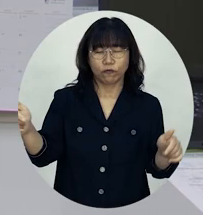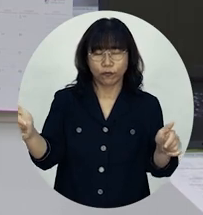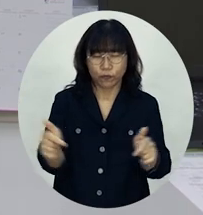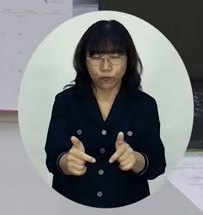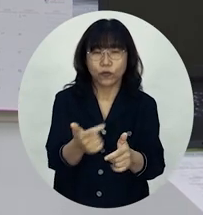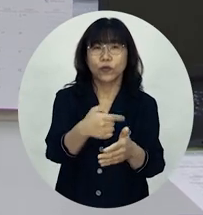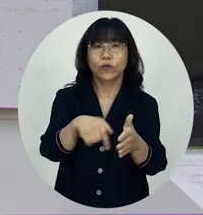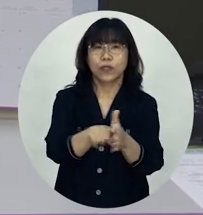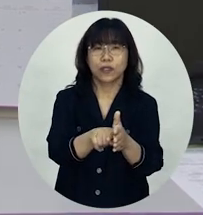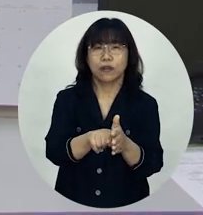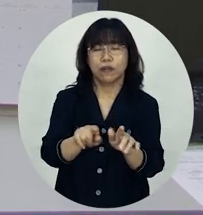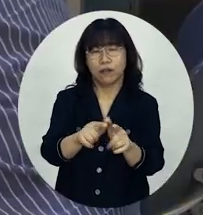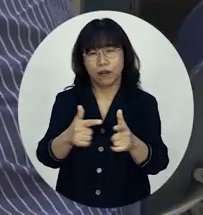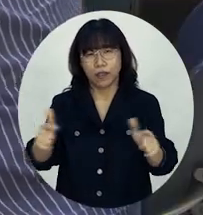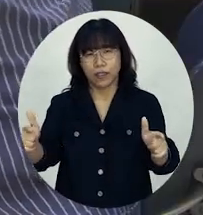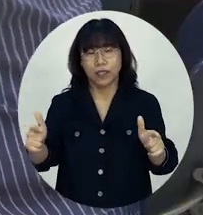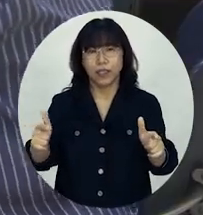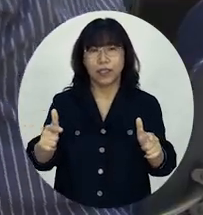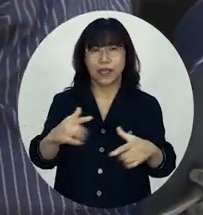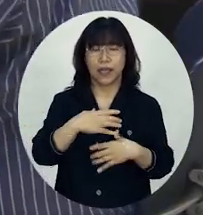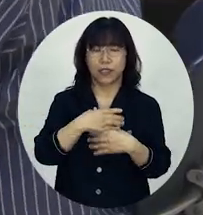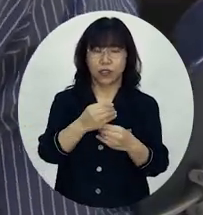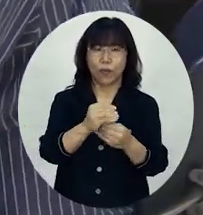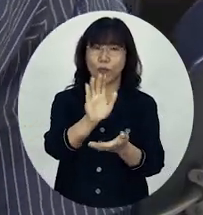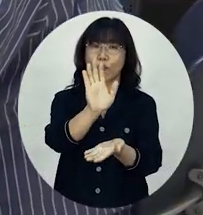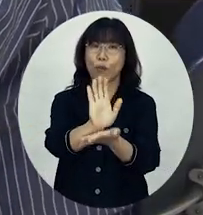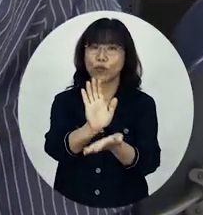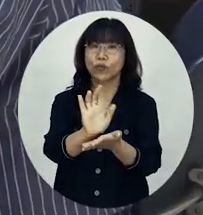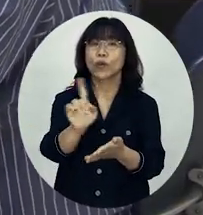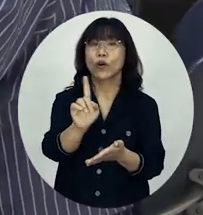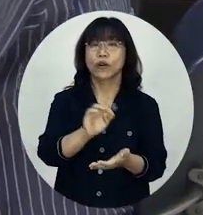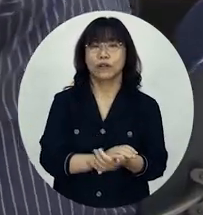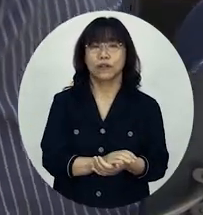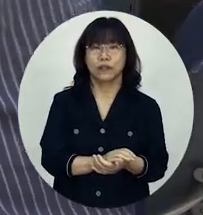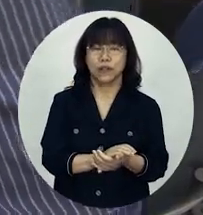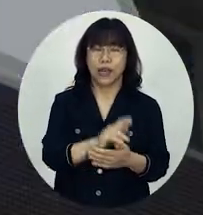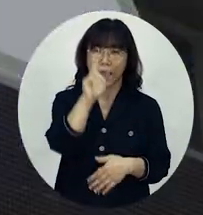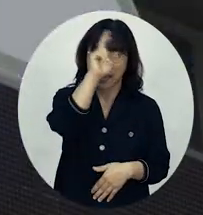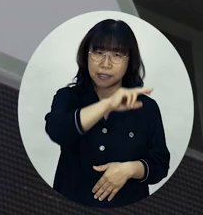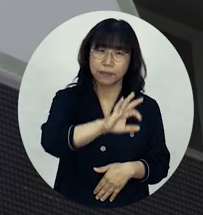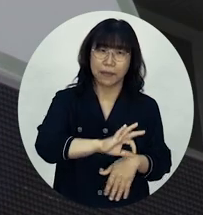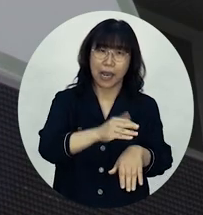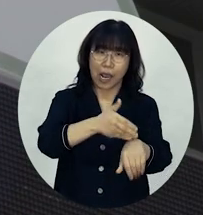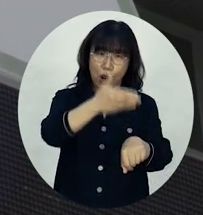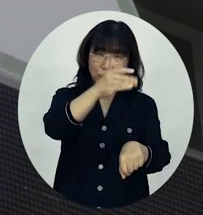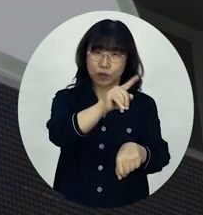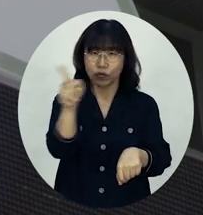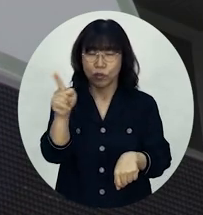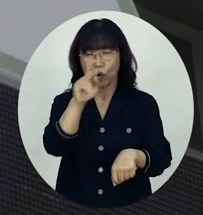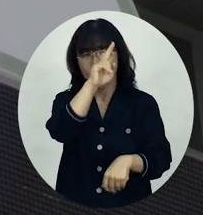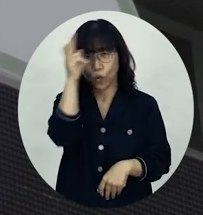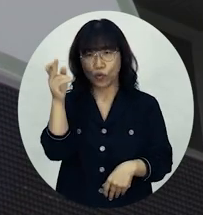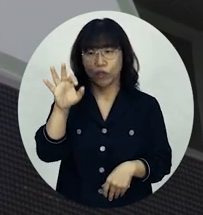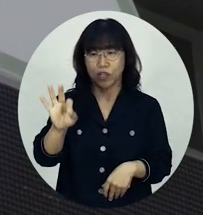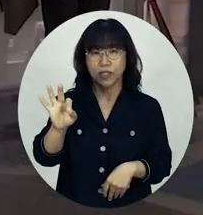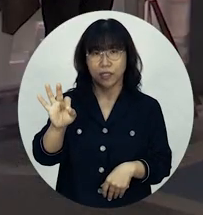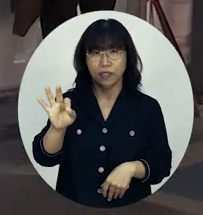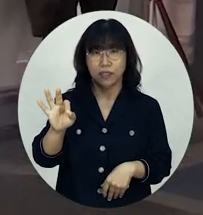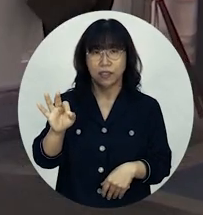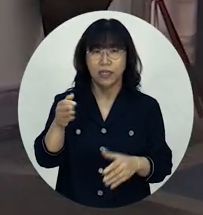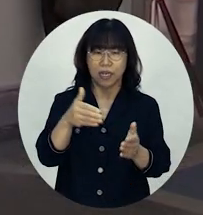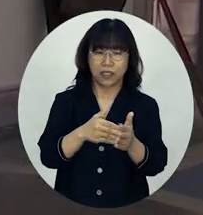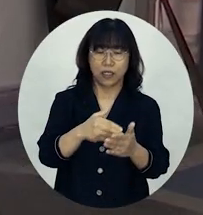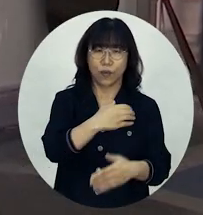위해 재난안전 대책본부 를 매일 오전 9시부터 오후 10시까지 운영합니다 보건소 선 될진 요소는